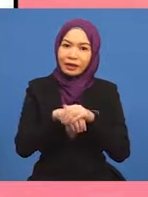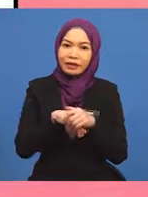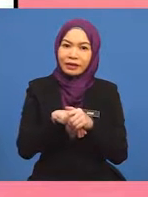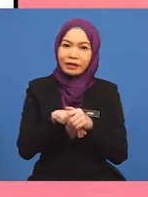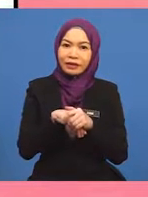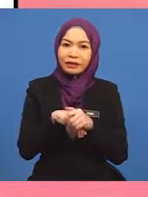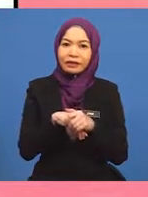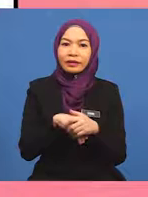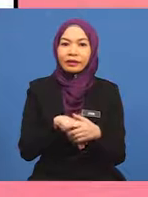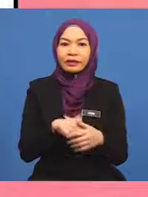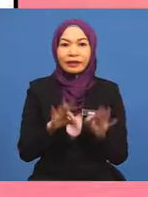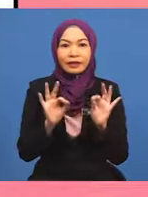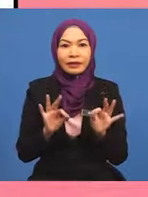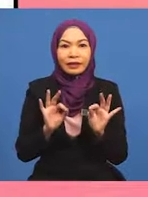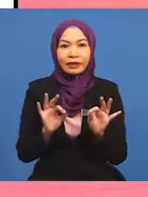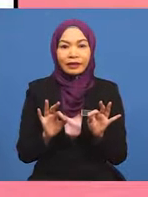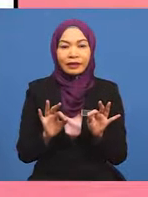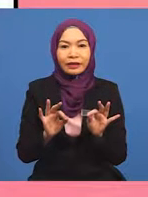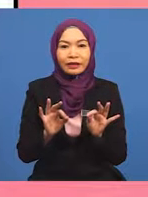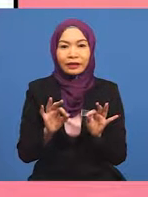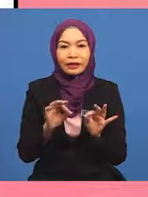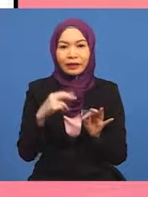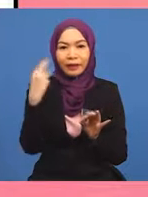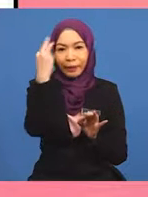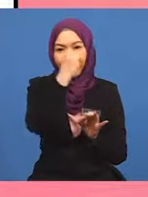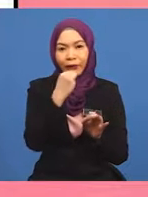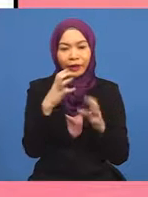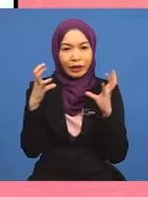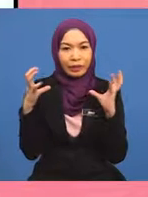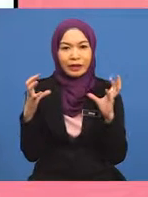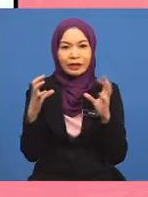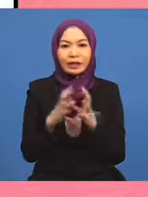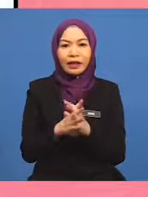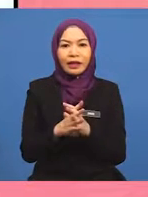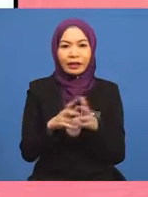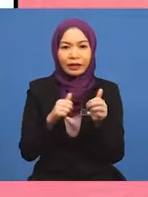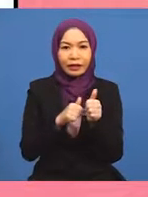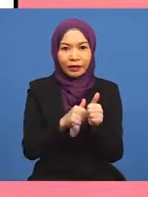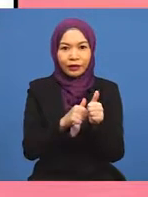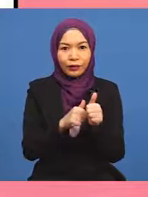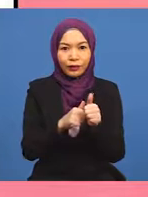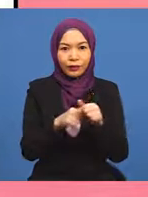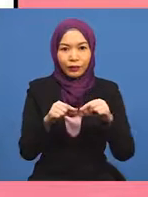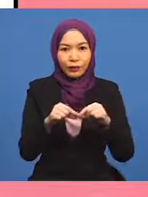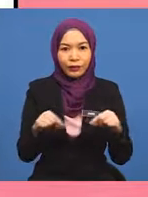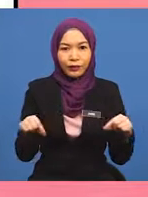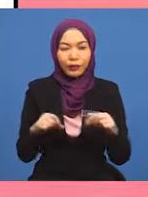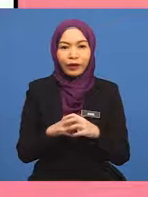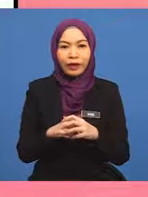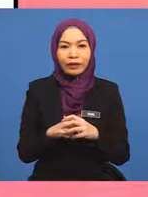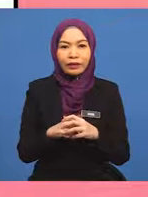keselesaan sekiranya saiz muka yang lebih besar. Di samping